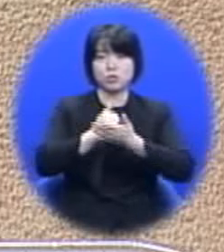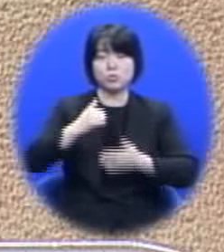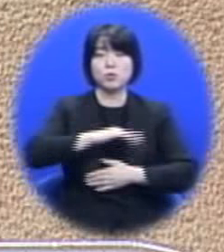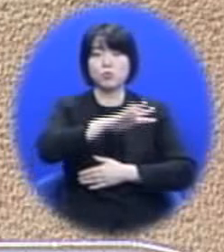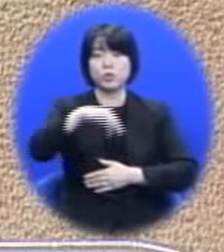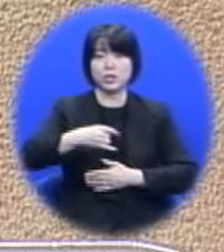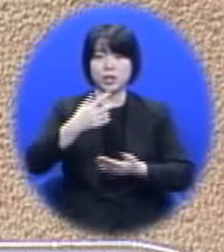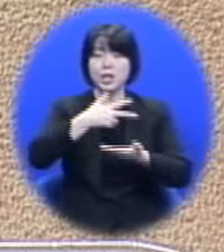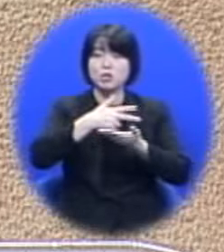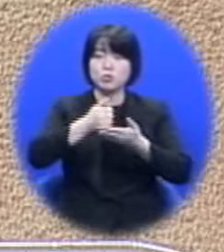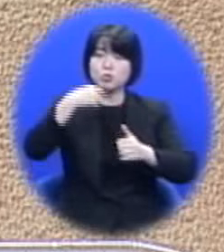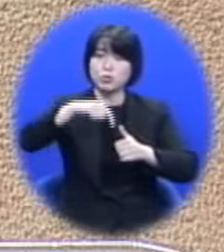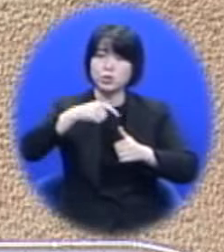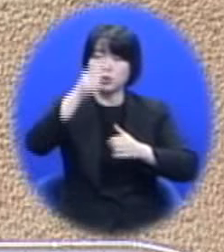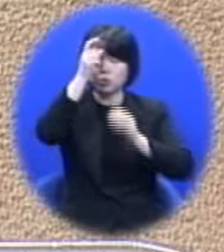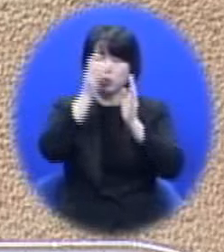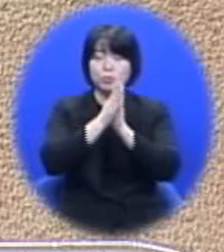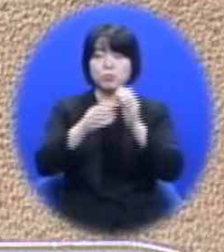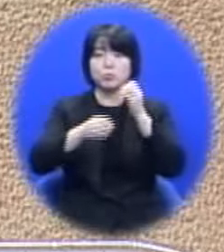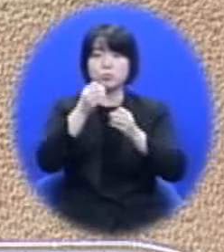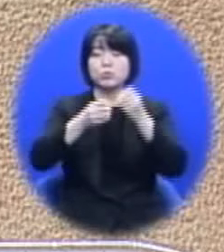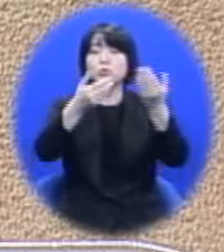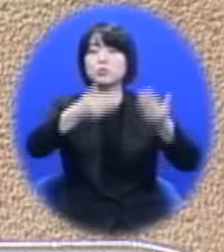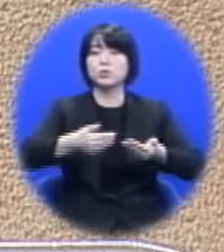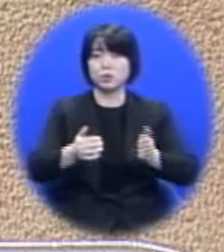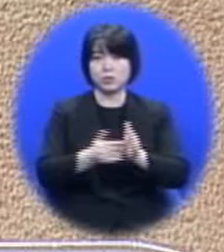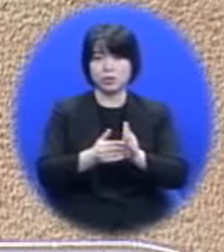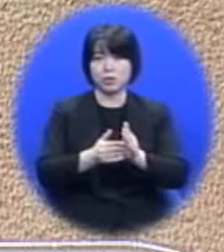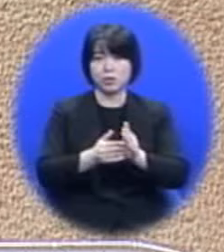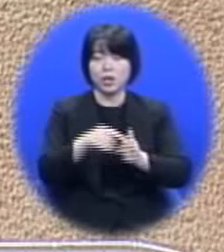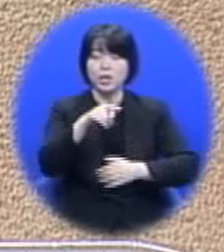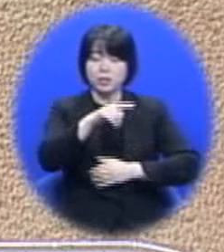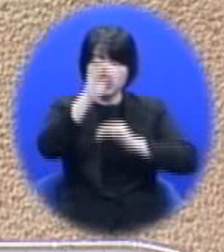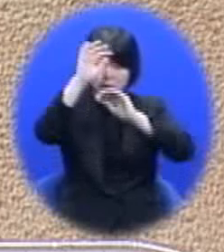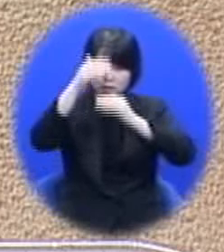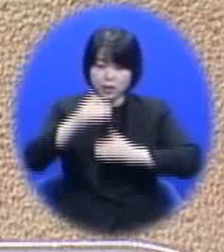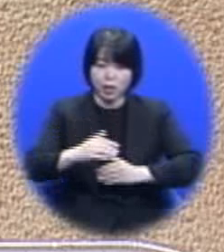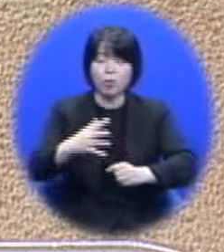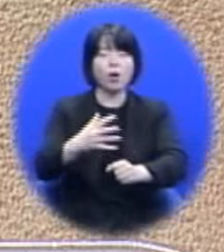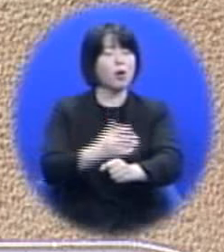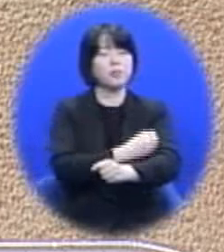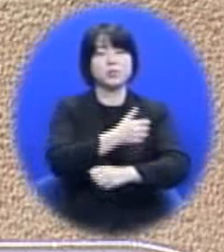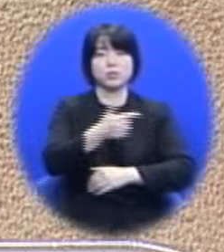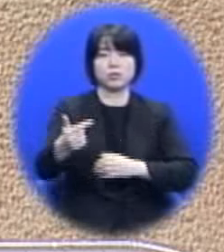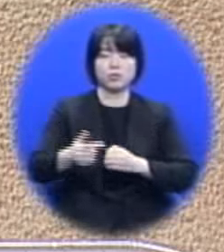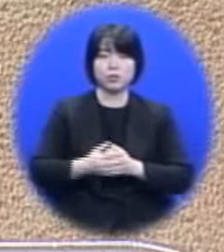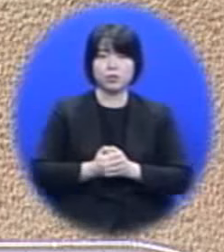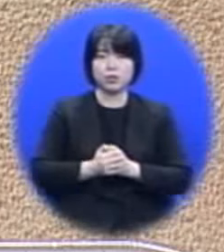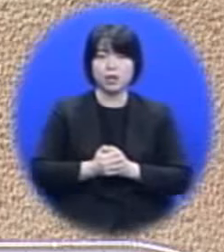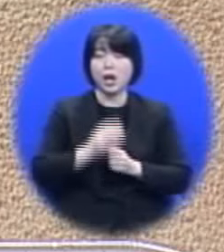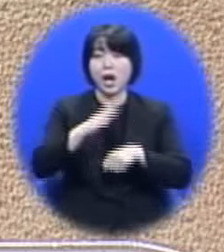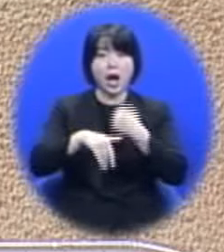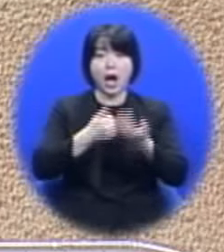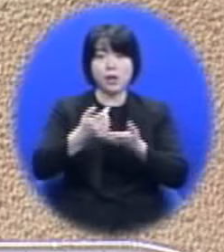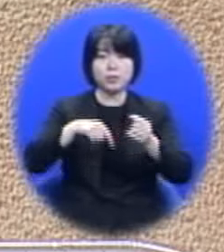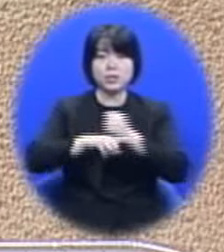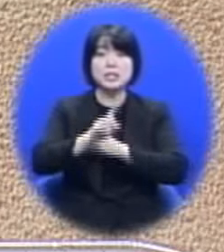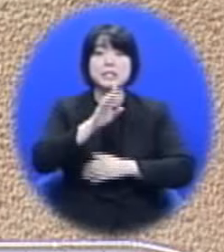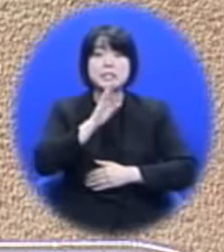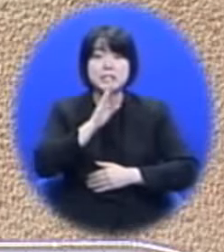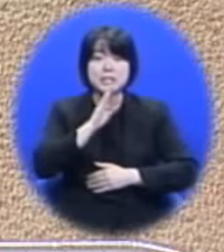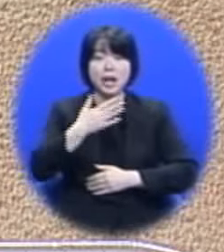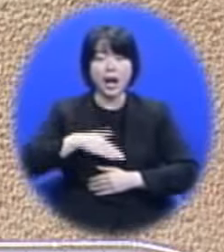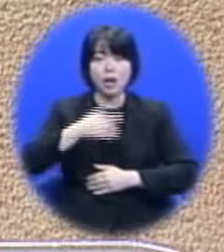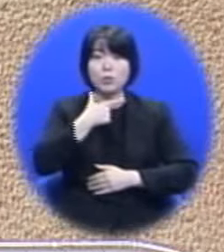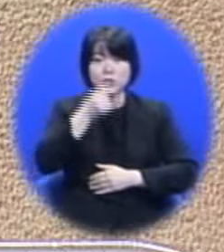주기도문은 엄청난 내용입니다. 여러분, 하나님의 뜻을 진짜 알고 싶으십니까?